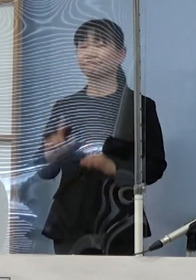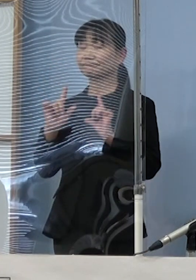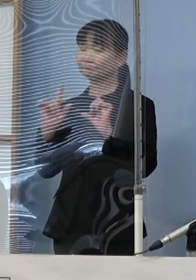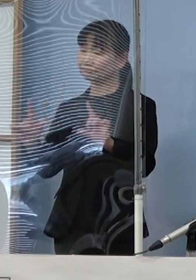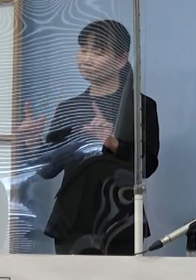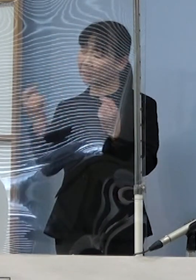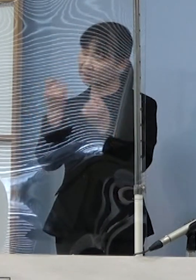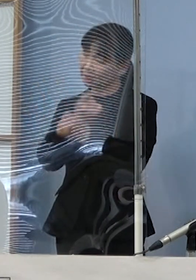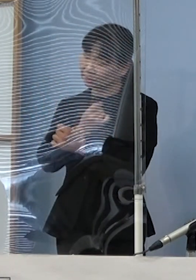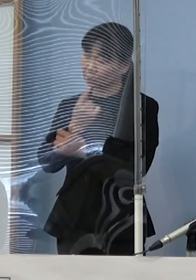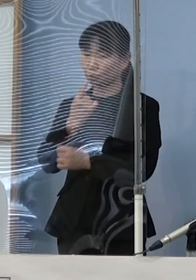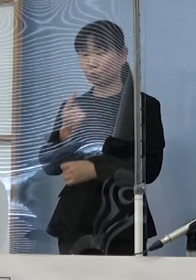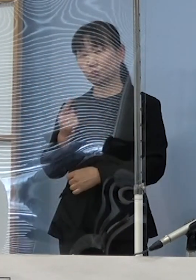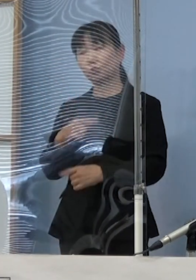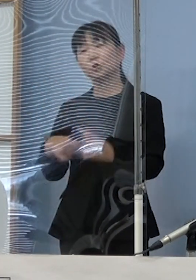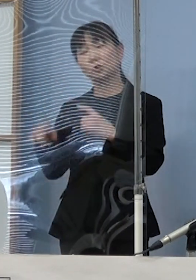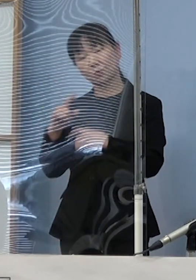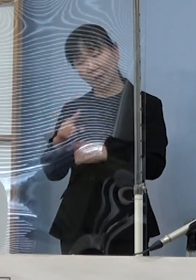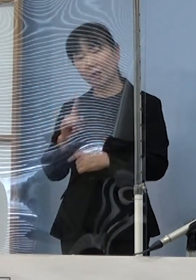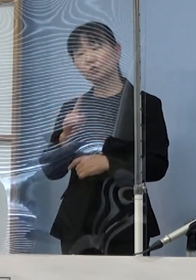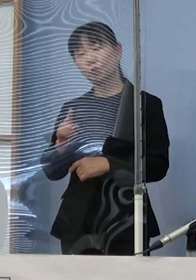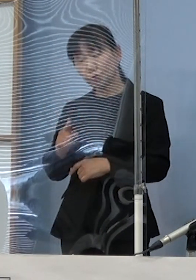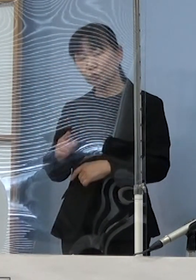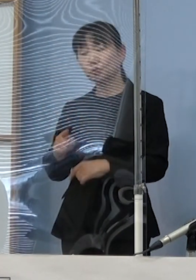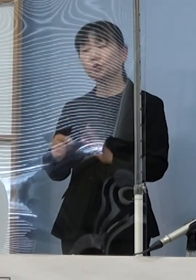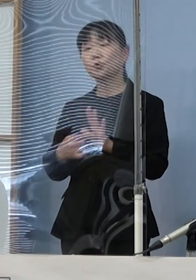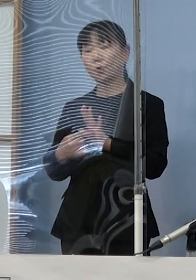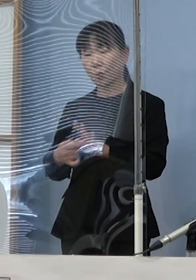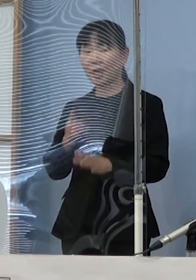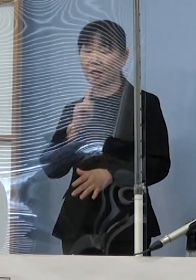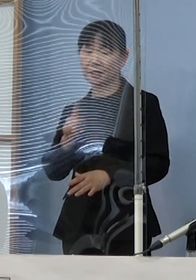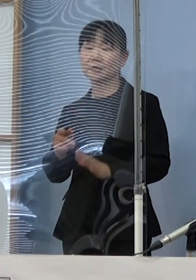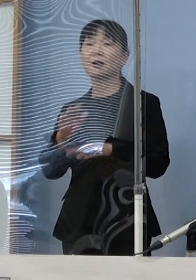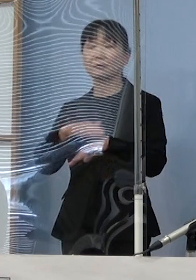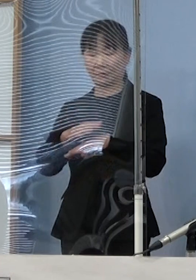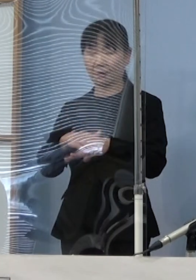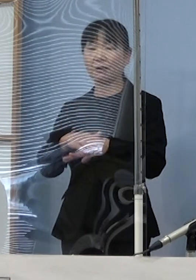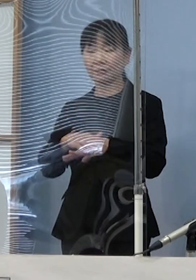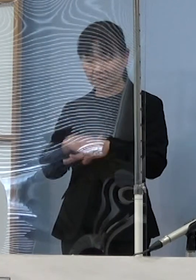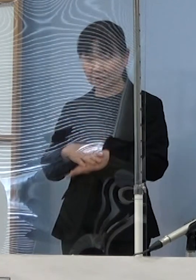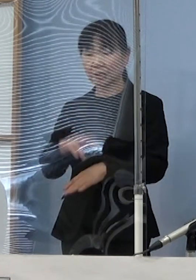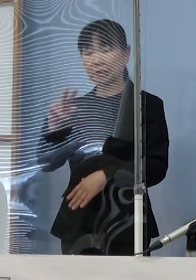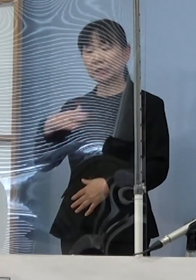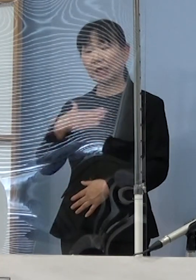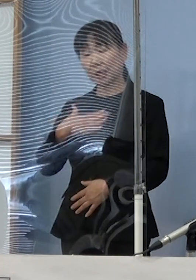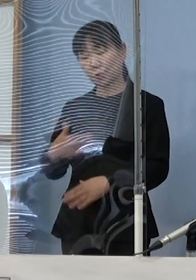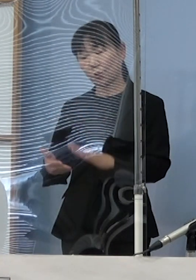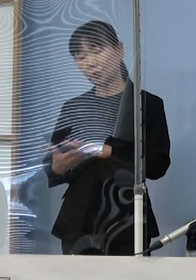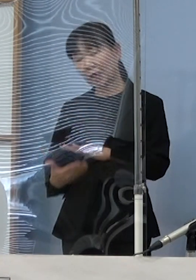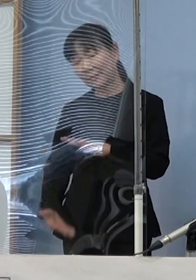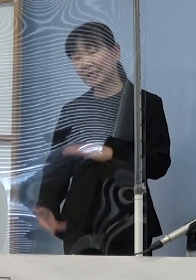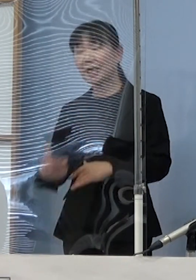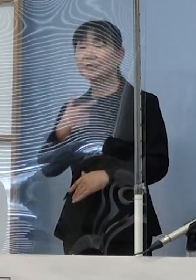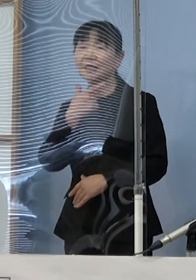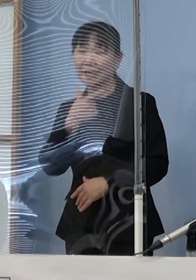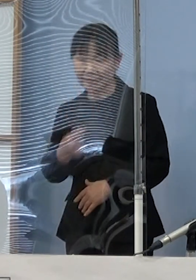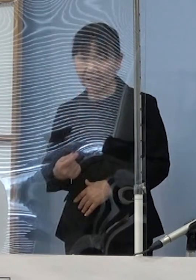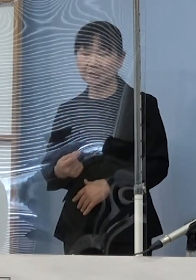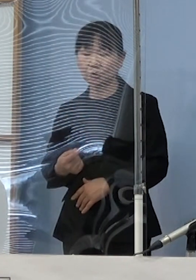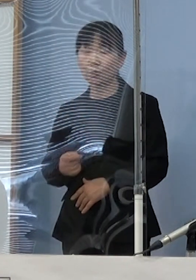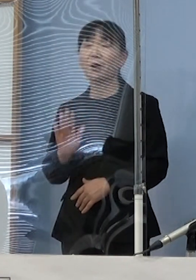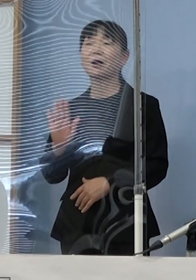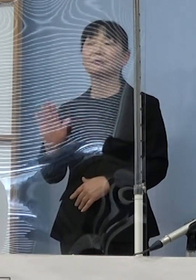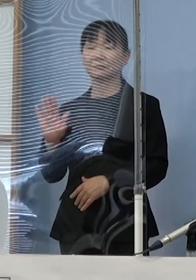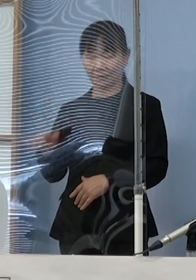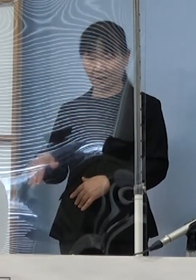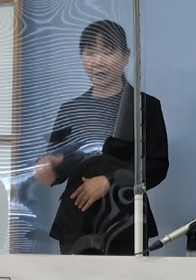間違ったというよりは、やはりそうした表現、こうしたものについて理解を深めていただきたいなというのも確かに